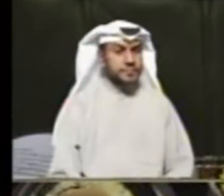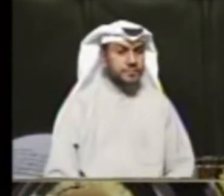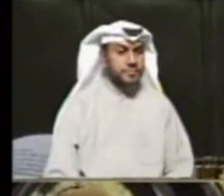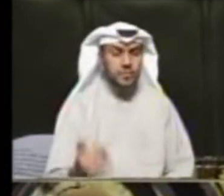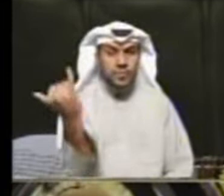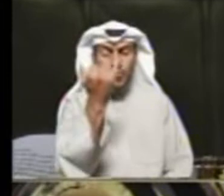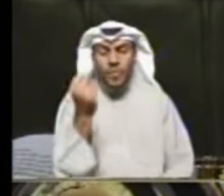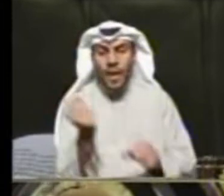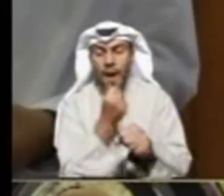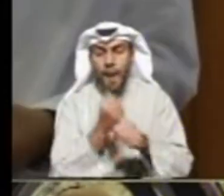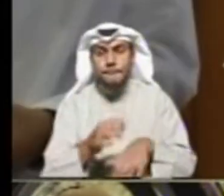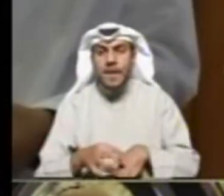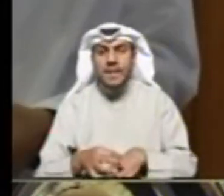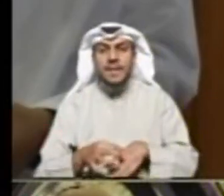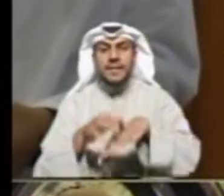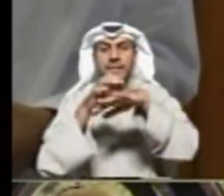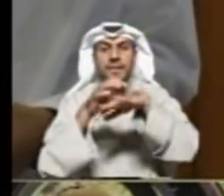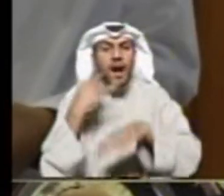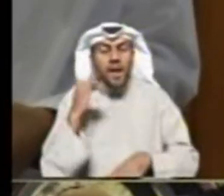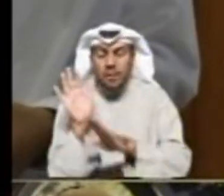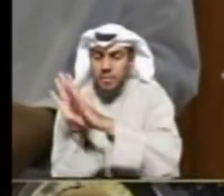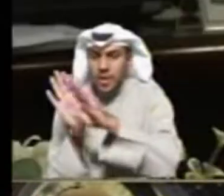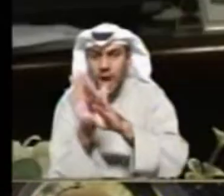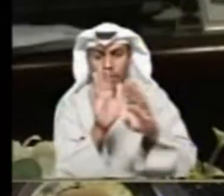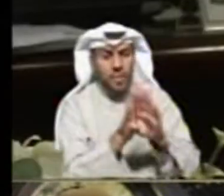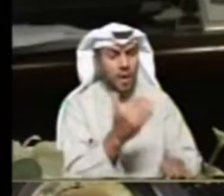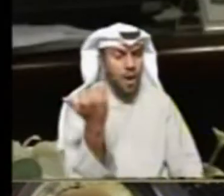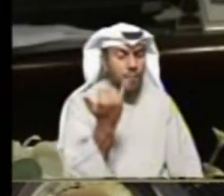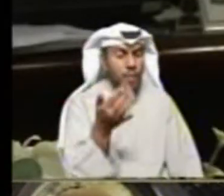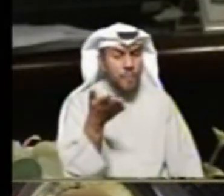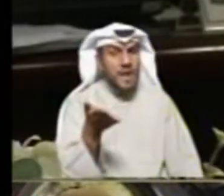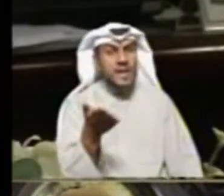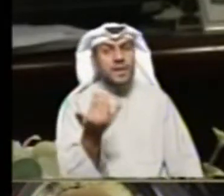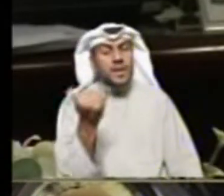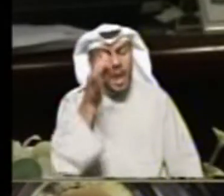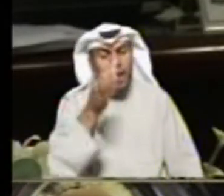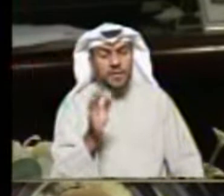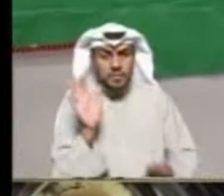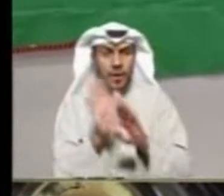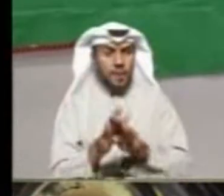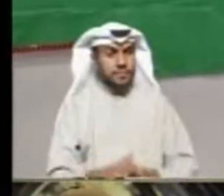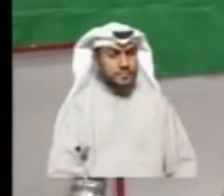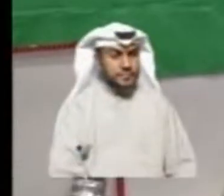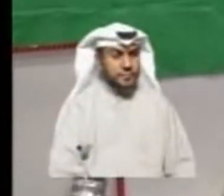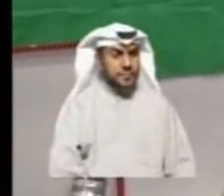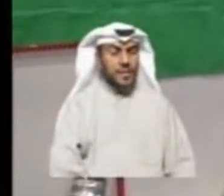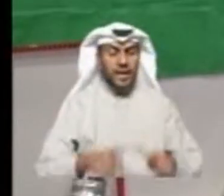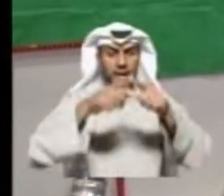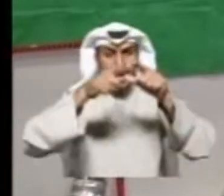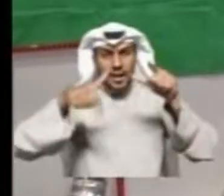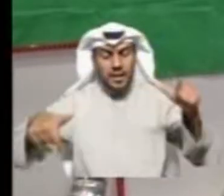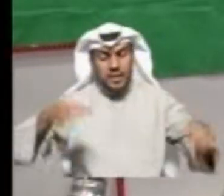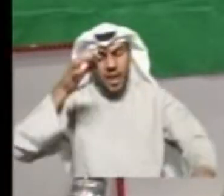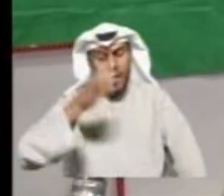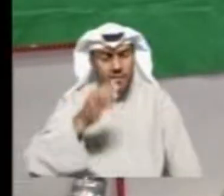العمل الإنساني ويخدم الشعوب العربية لا سيما في الوضع الراهن. وهذا العمل دول مجلس التعاون تهتم